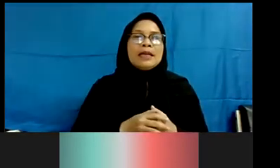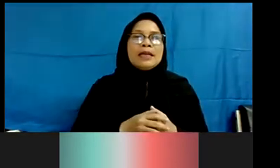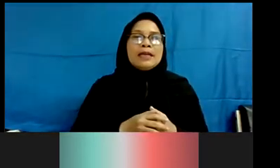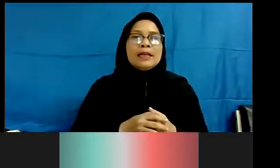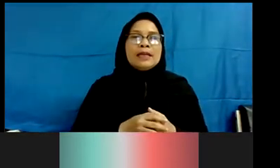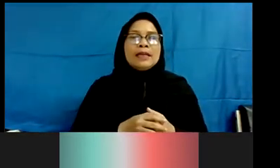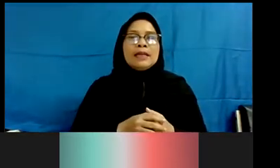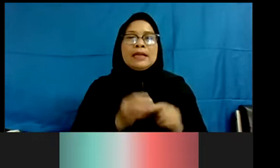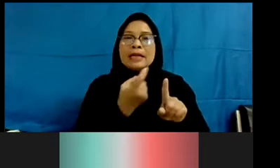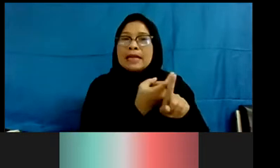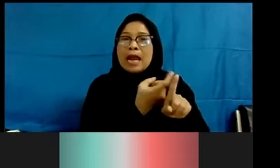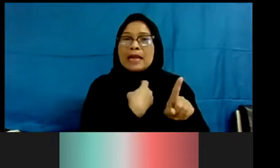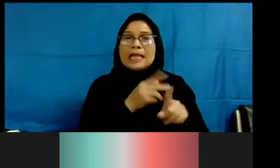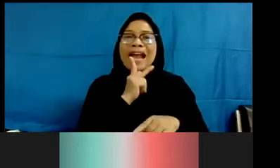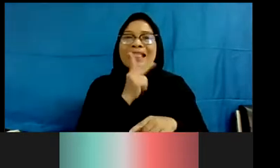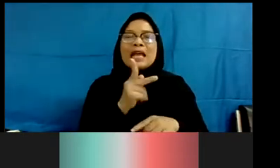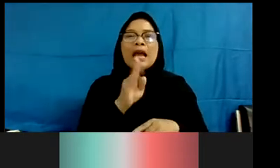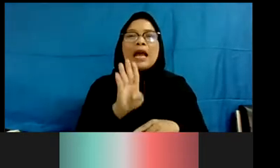kata braille.